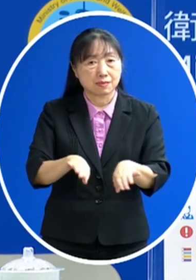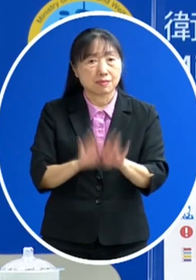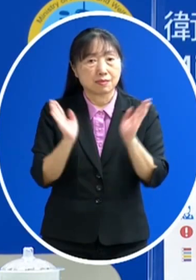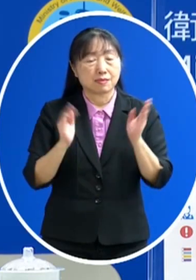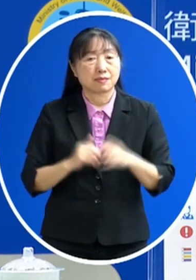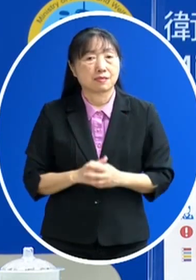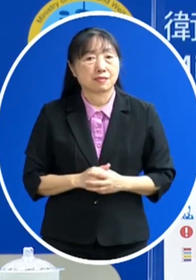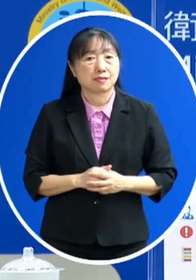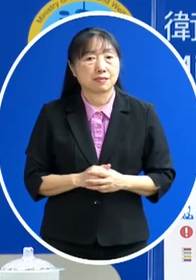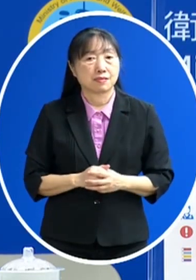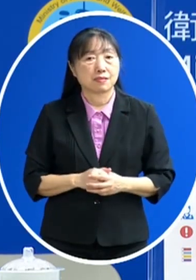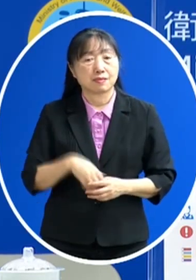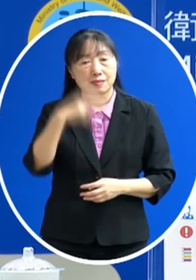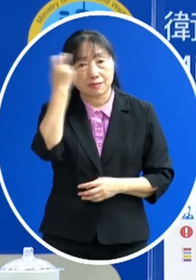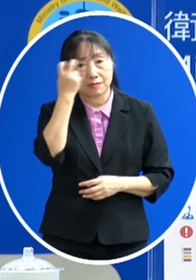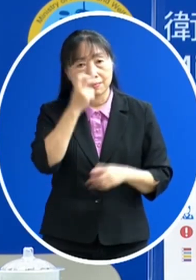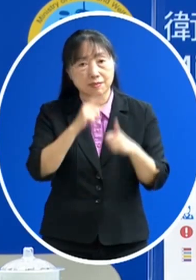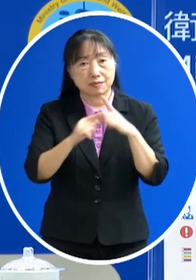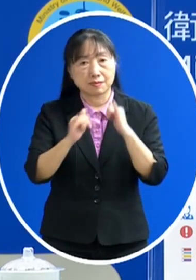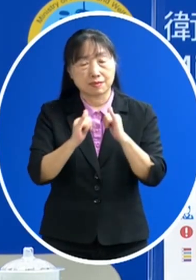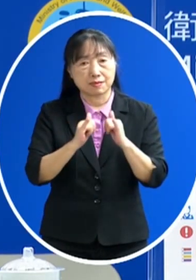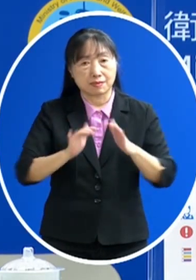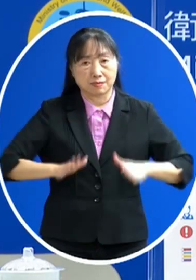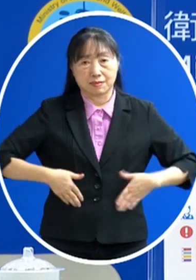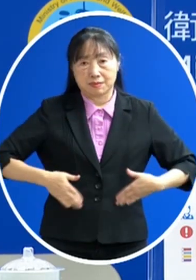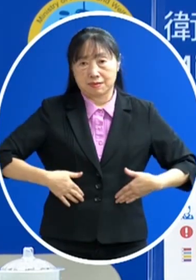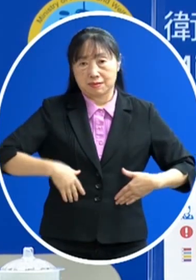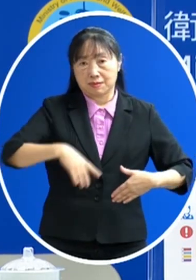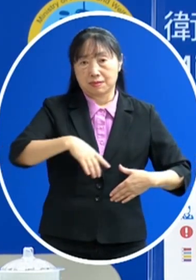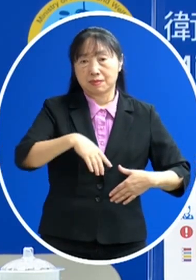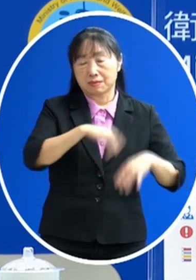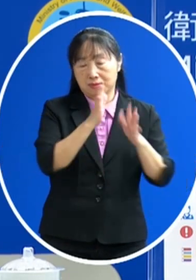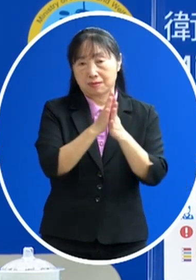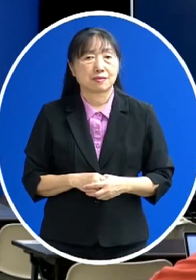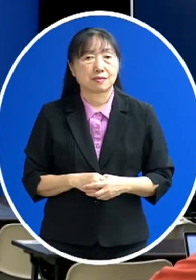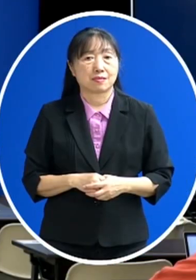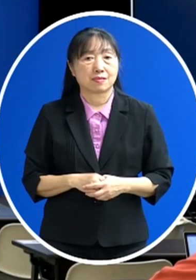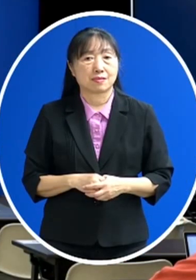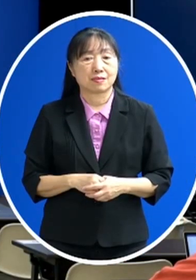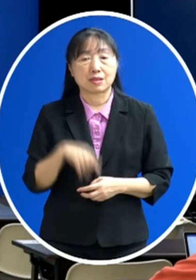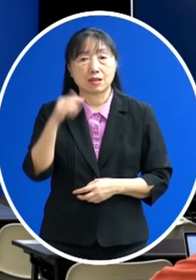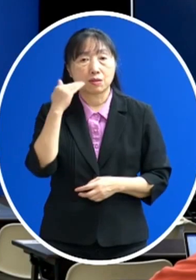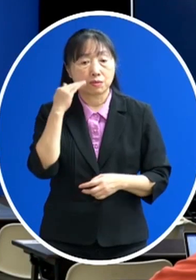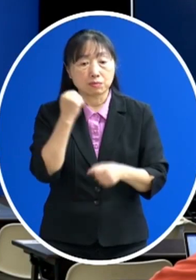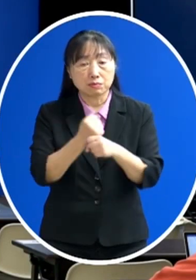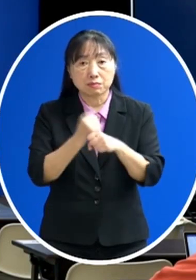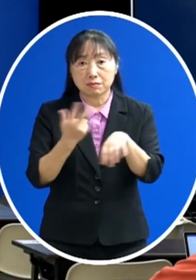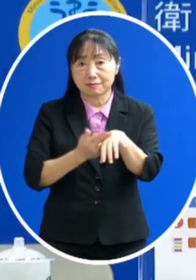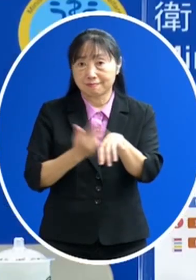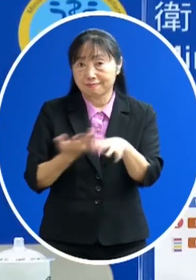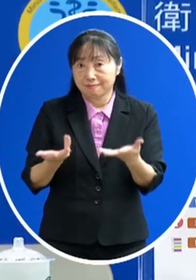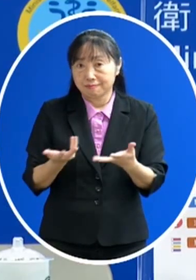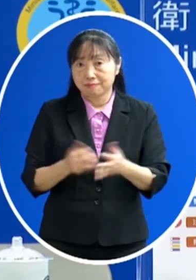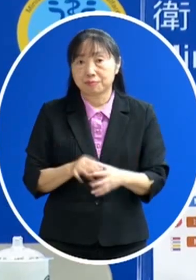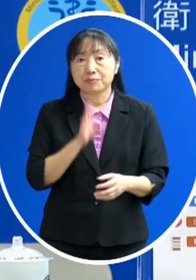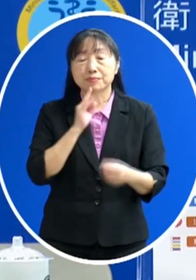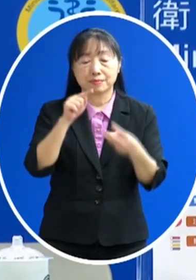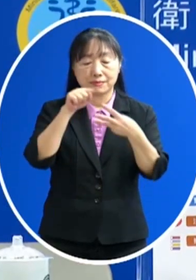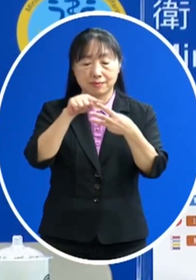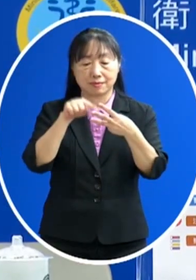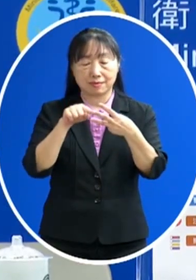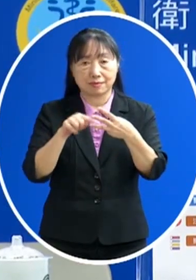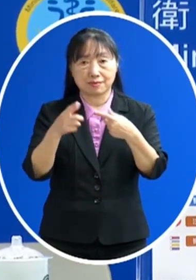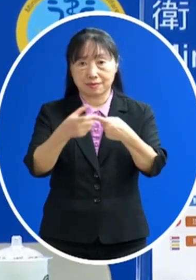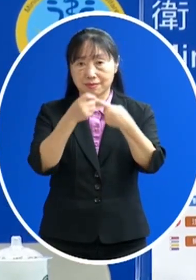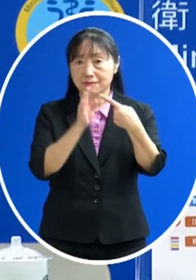一个检疫民众的紧急医疗线上咨询平台。操作的步骤呢，主要是有三个步骤哈。